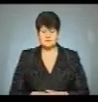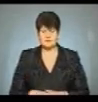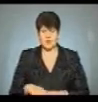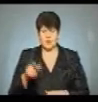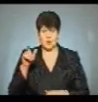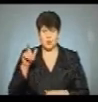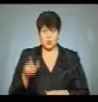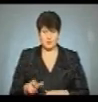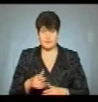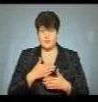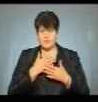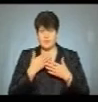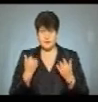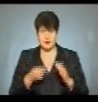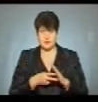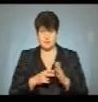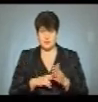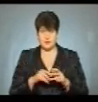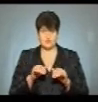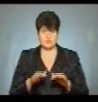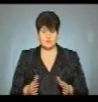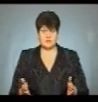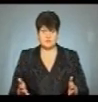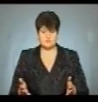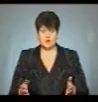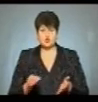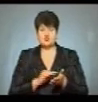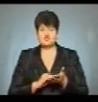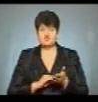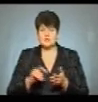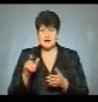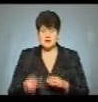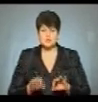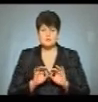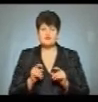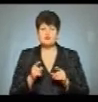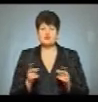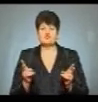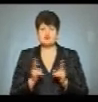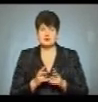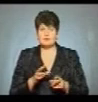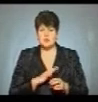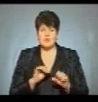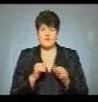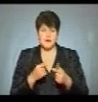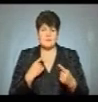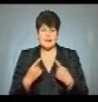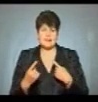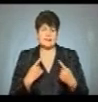Людина не має плану дій. Журналіст Остап Дроздов розповів, чому зустріч пройшла у форматі